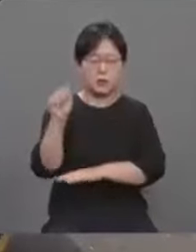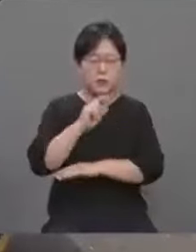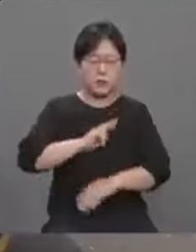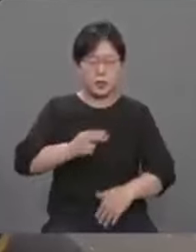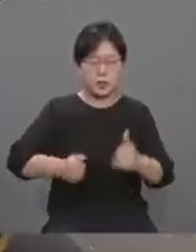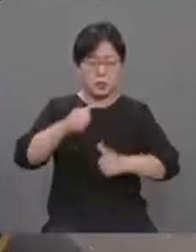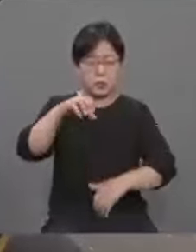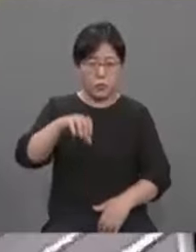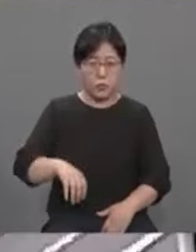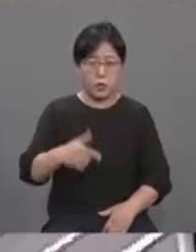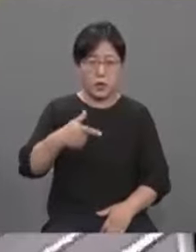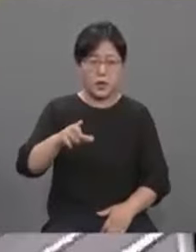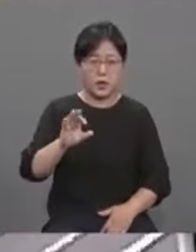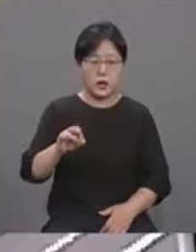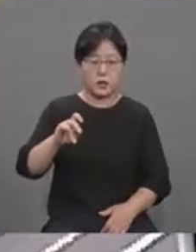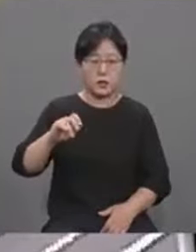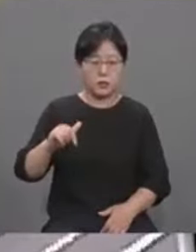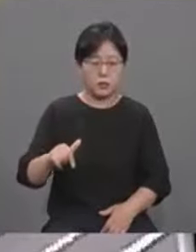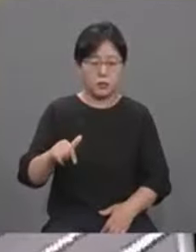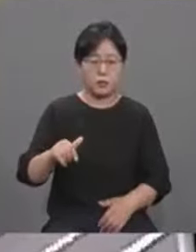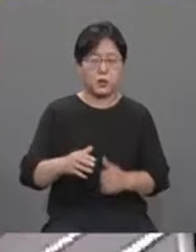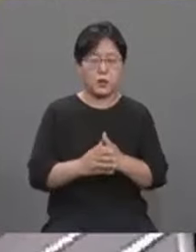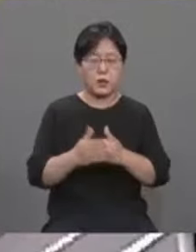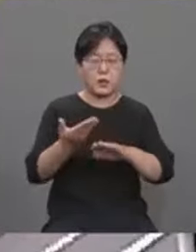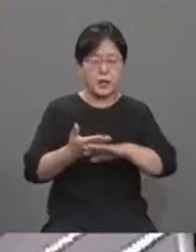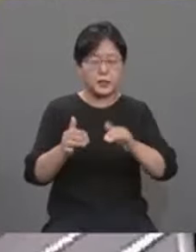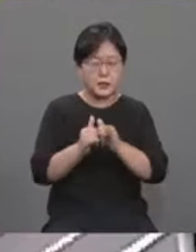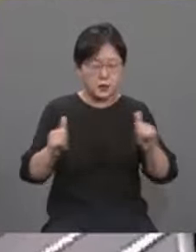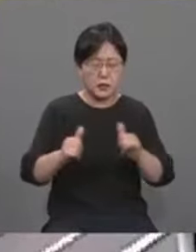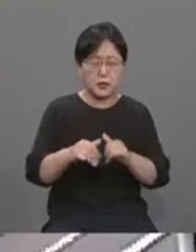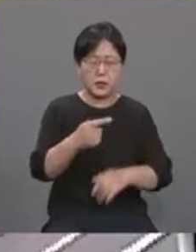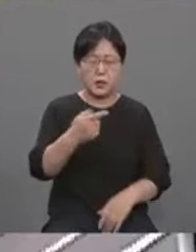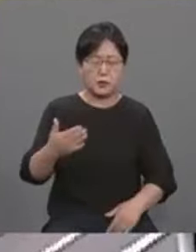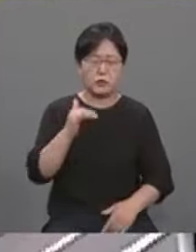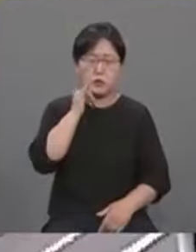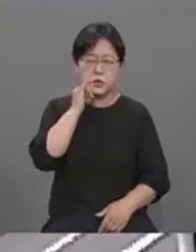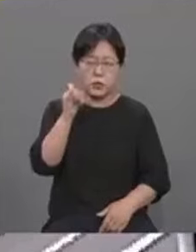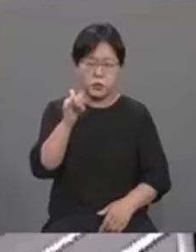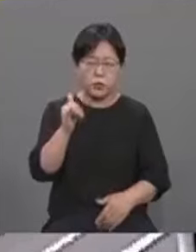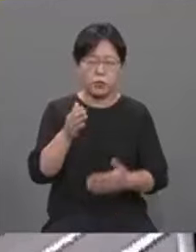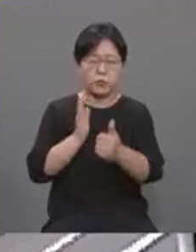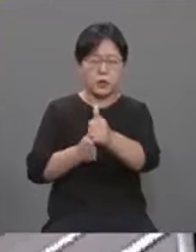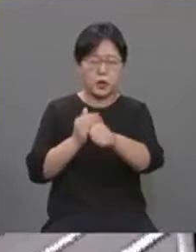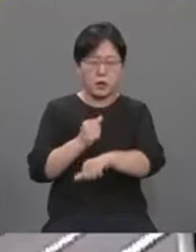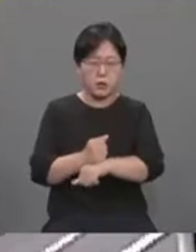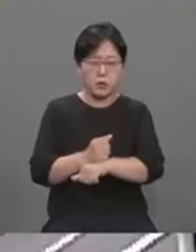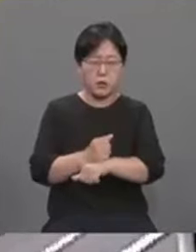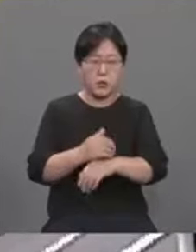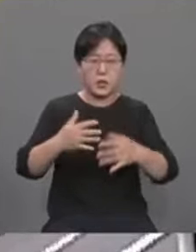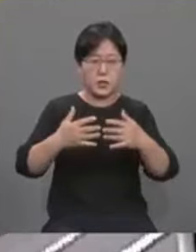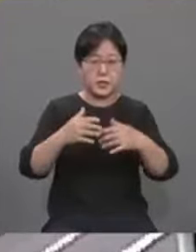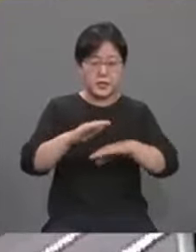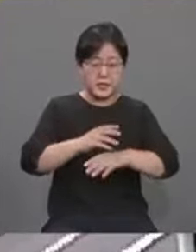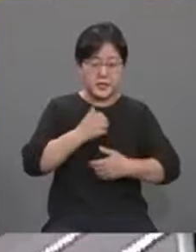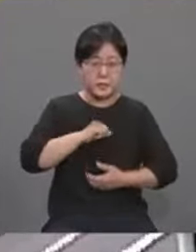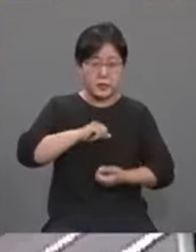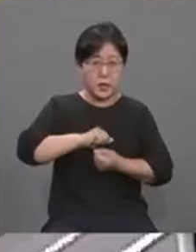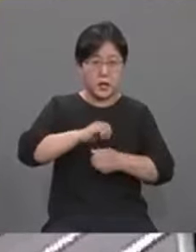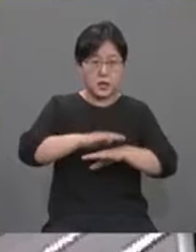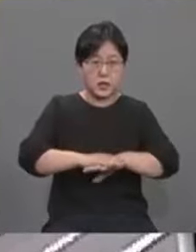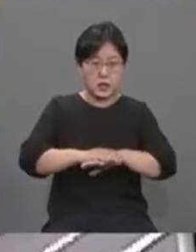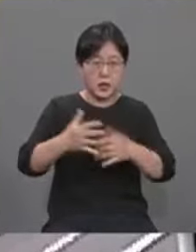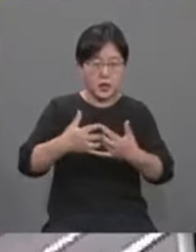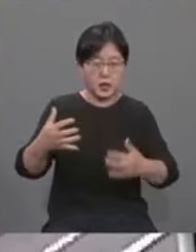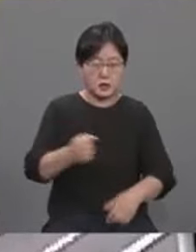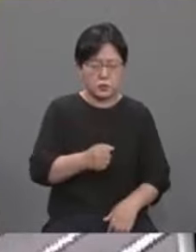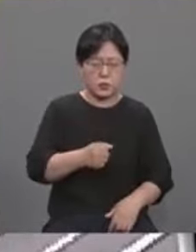시험장 직원 강병옥 씨. 다른 직원들에게 119 신고를 부탁하고 제세 동기를 요청한 뒤 곧장